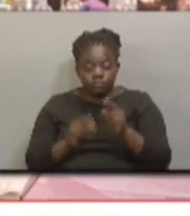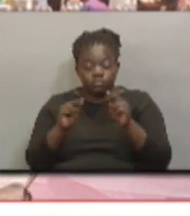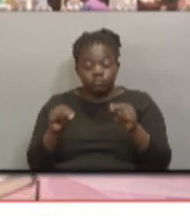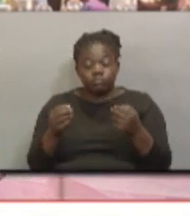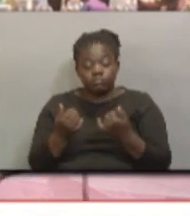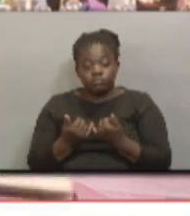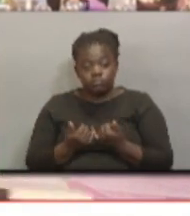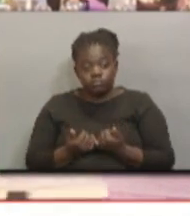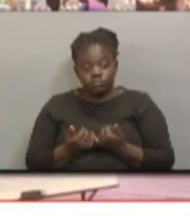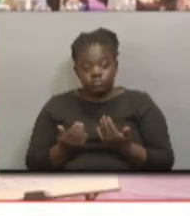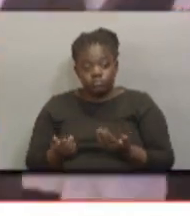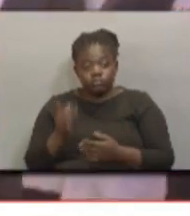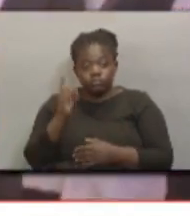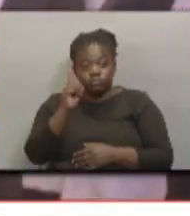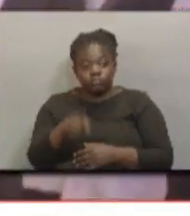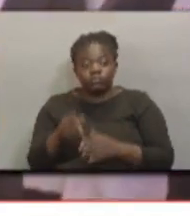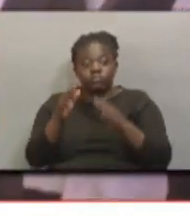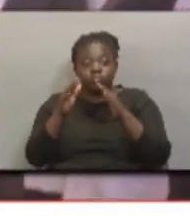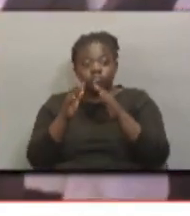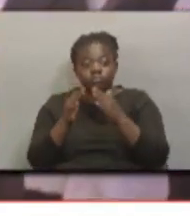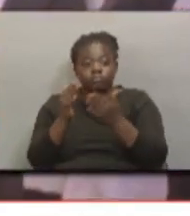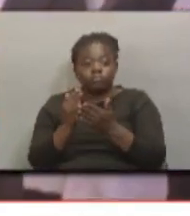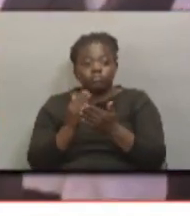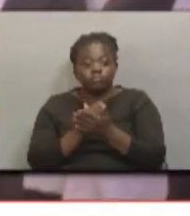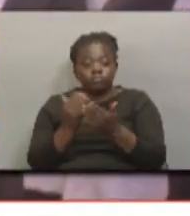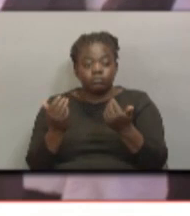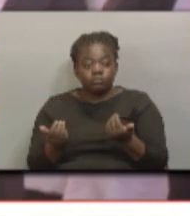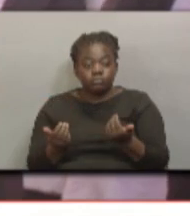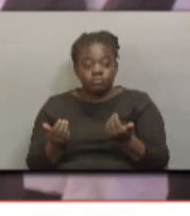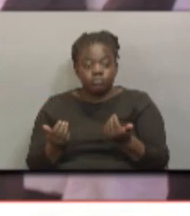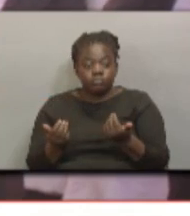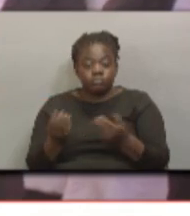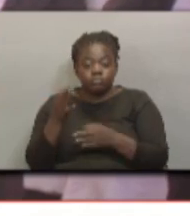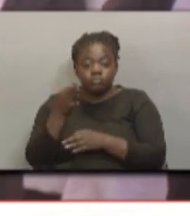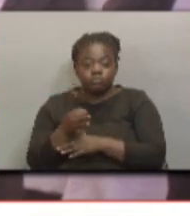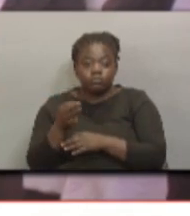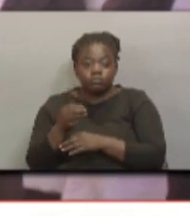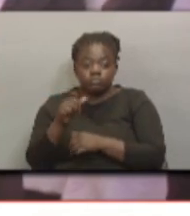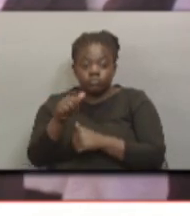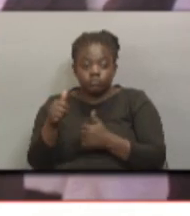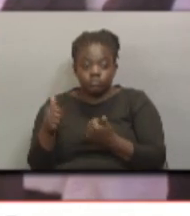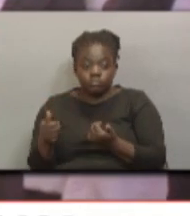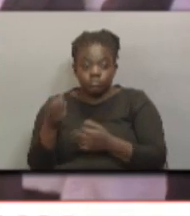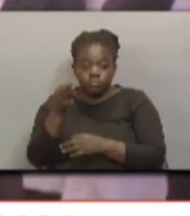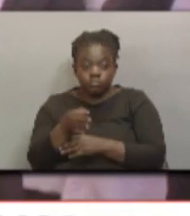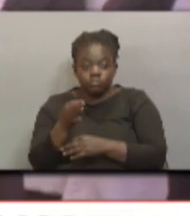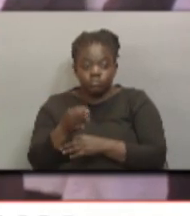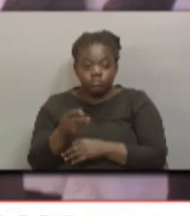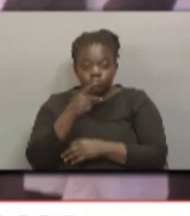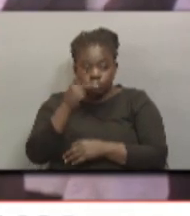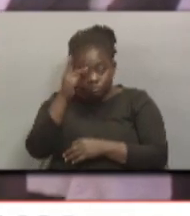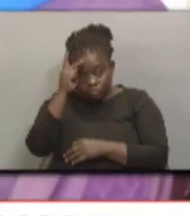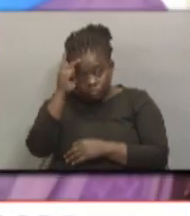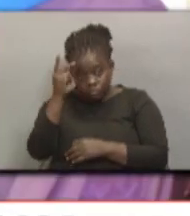omukyala balokosoke waka bano kukyala obudoko mu kipeesi naye abagudde ku kiba kipeesi basatte